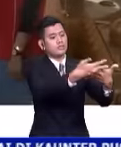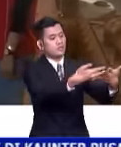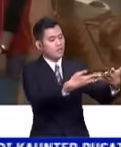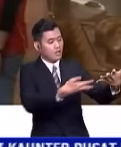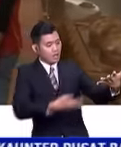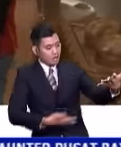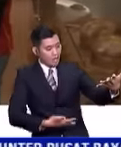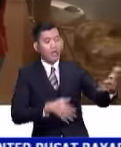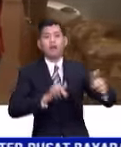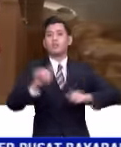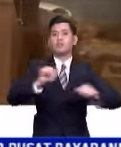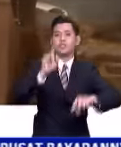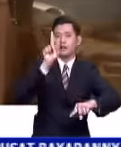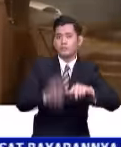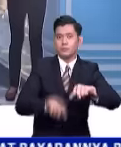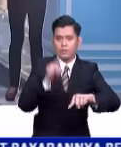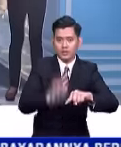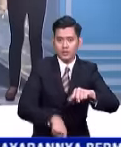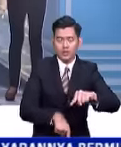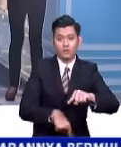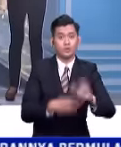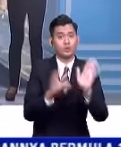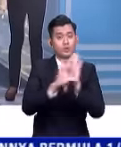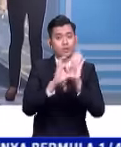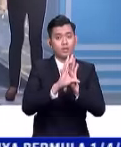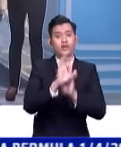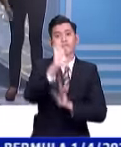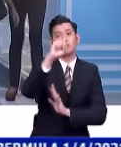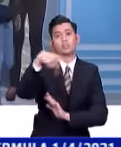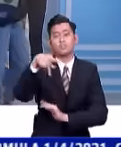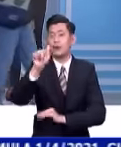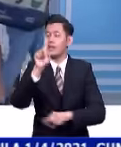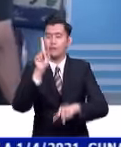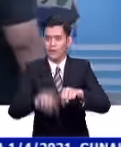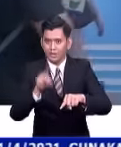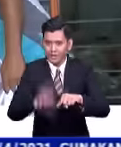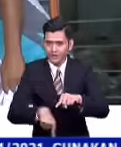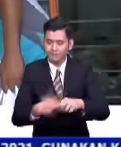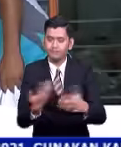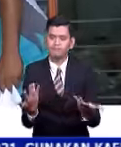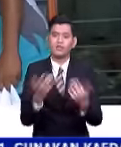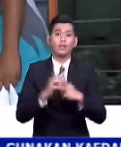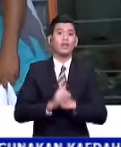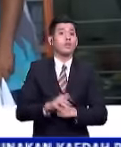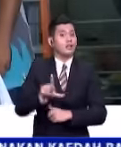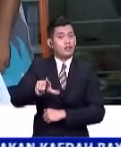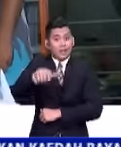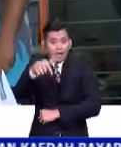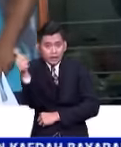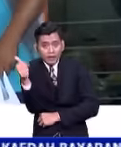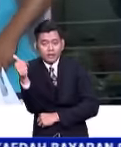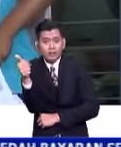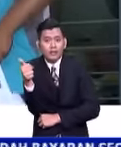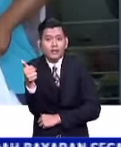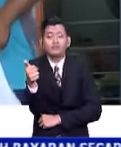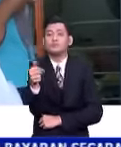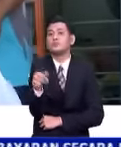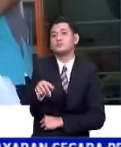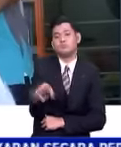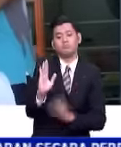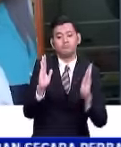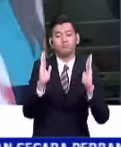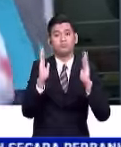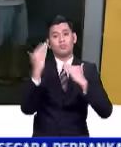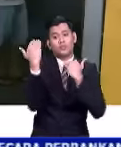aktiviti yang tidak dibenarkan seperti spa. Penambahbaikan lain yang dilaksanakan ialah mewajibkan had